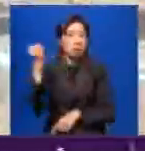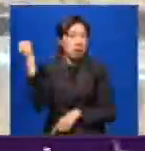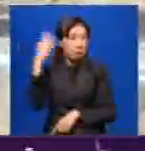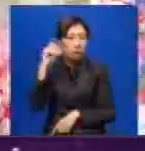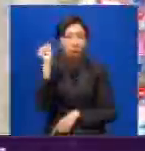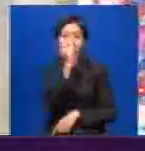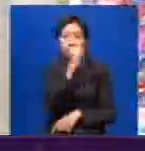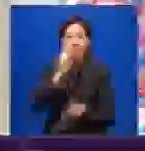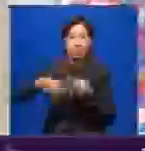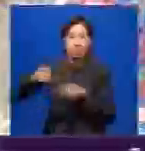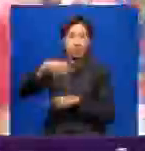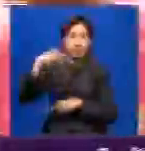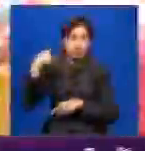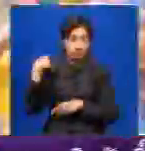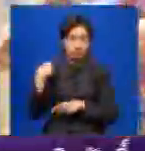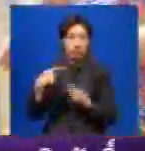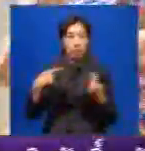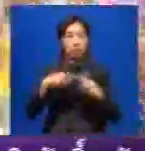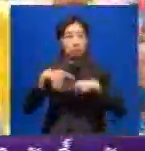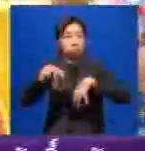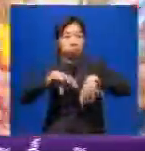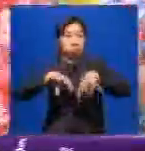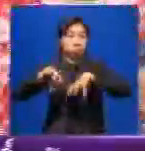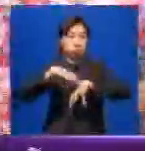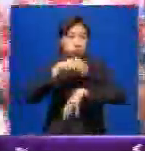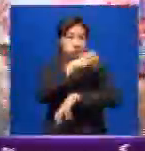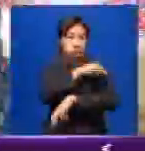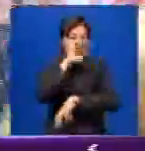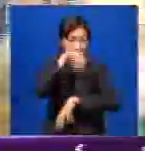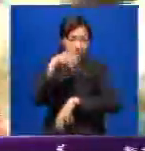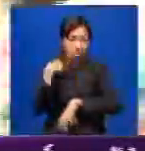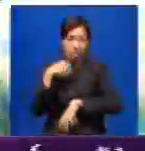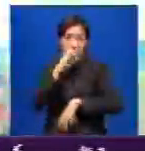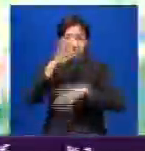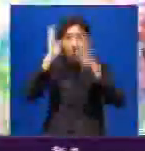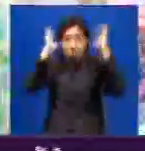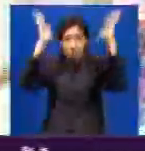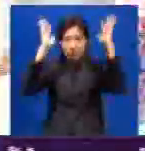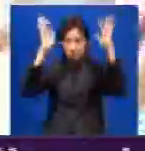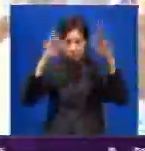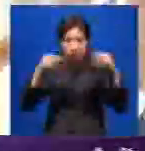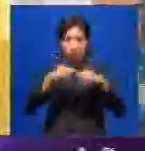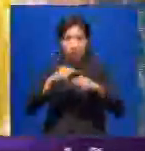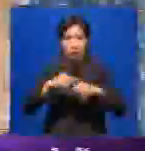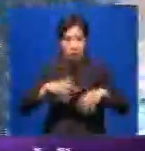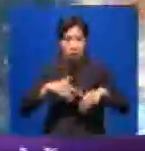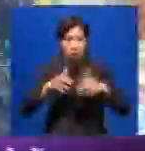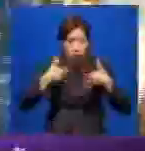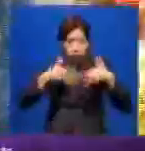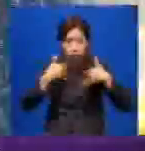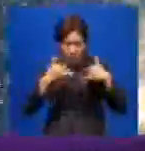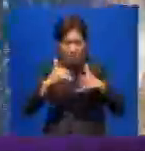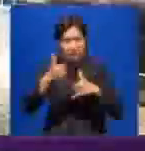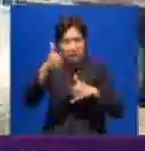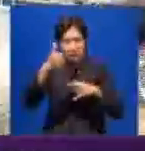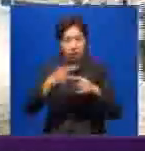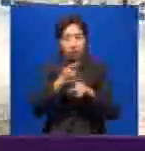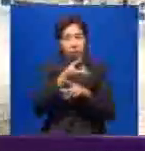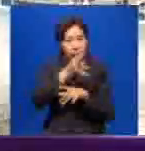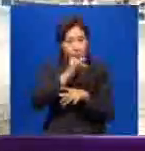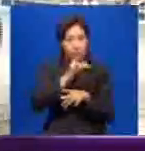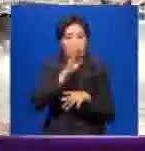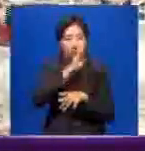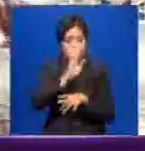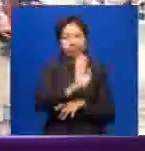ซึ่งขณะที่ทางด้านของเทศบาลได้รณรงค์เล่นสนุกได้โดยไม่ดื่มเครื่องดื่มแอลกอฮอล์เพราะต้องการให้นักท่องเที่ยว